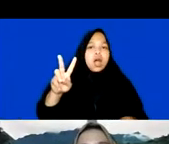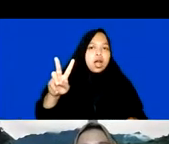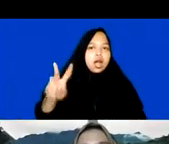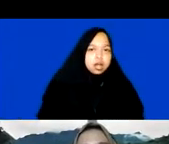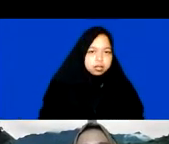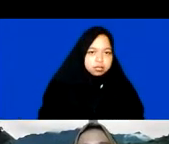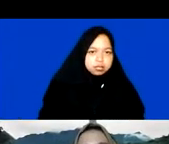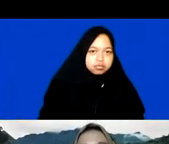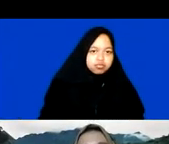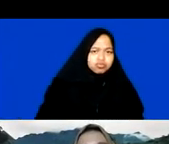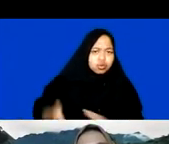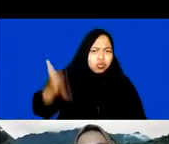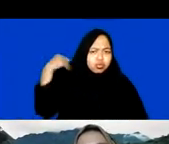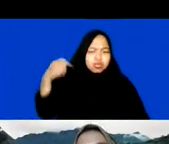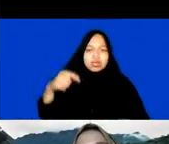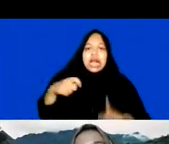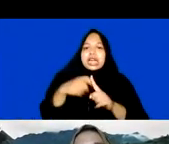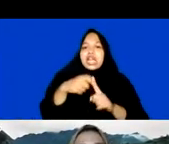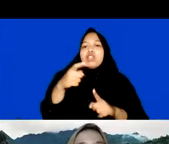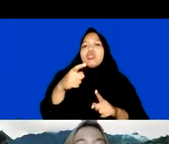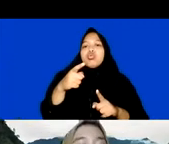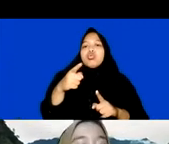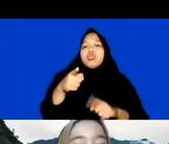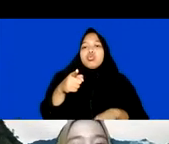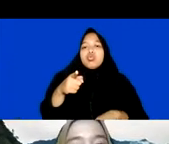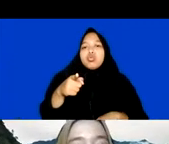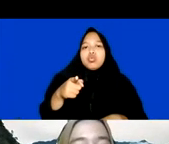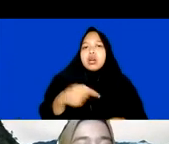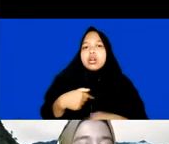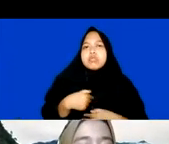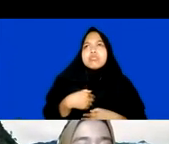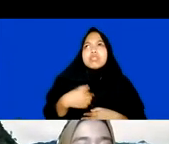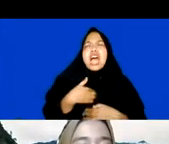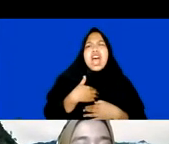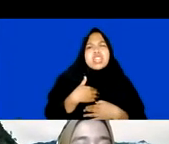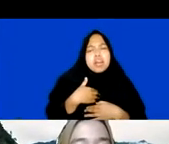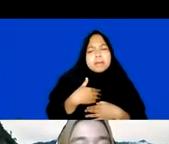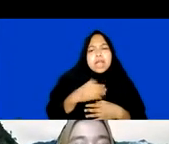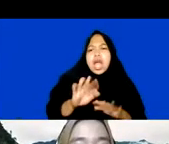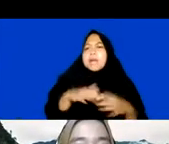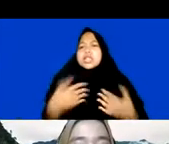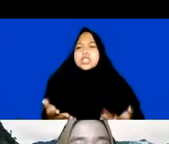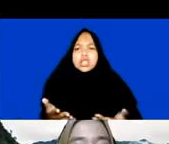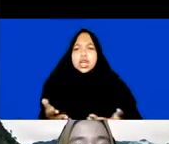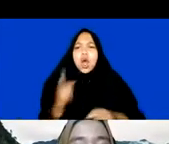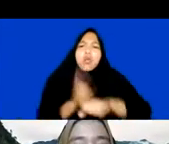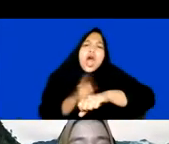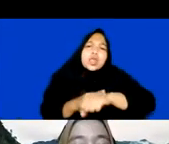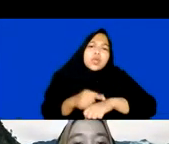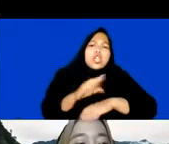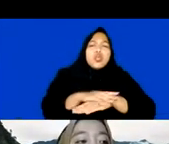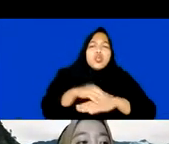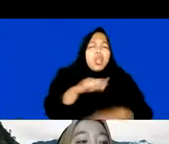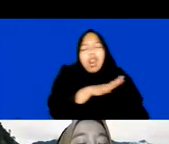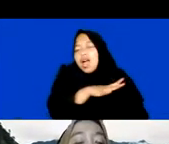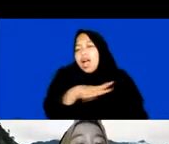Dan waktu itu karya itu juga muncul karena saya memang ngabisin waktu di kulit, cukup lama gitu loh, maksudnya